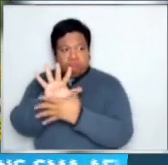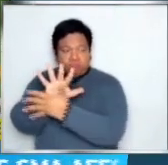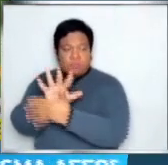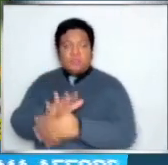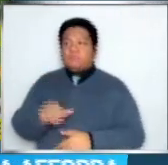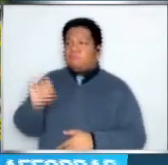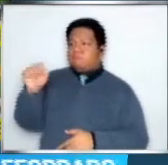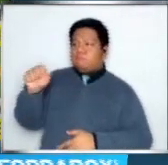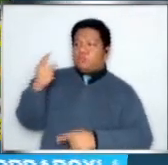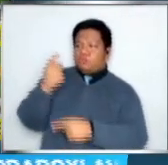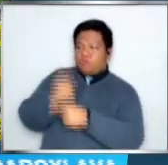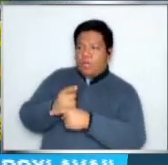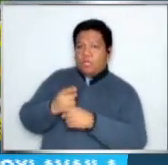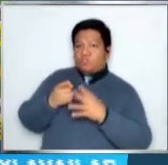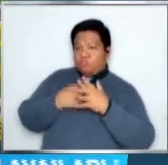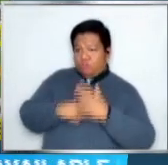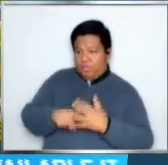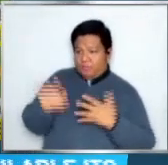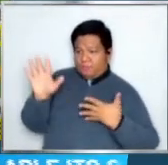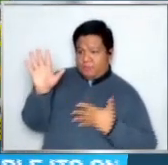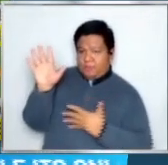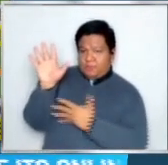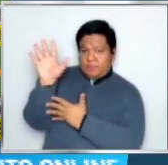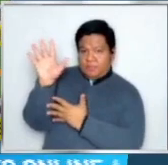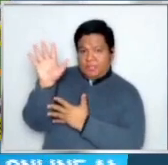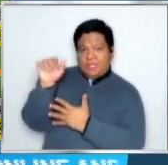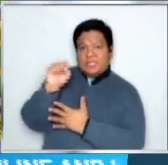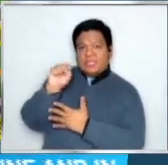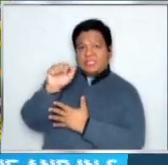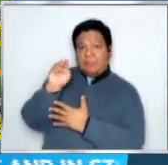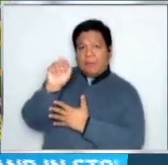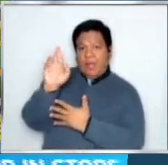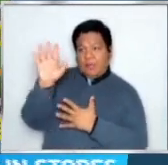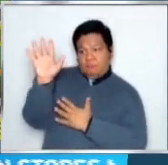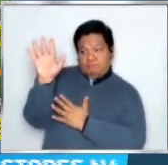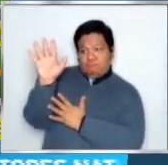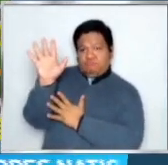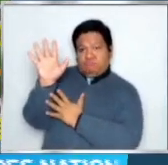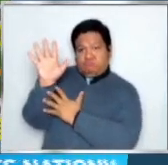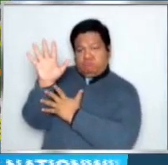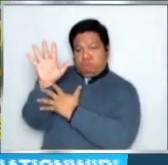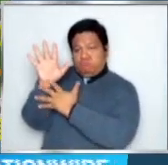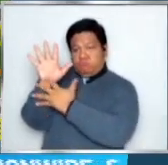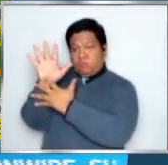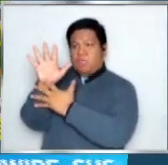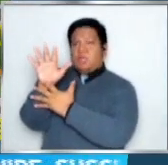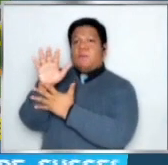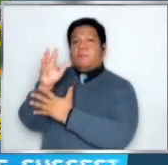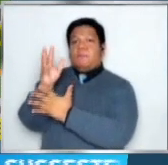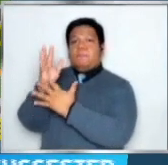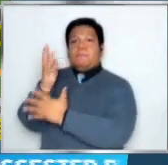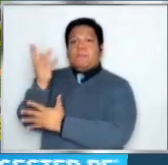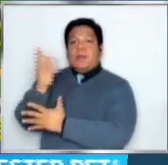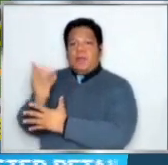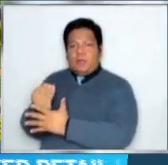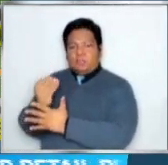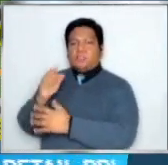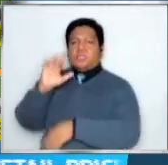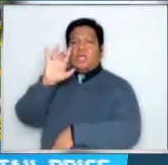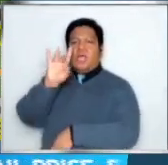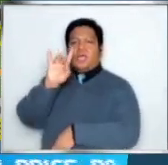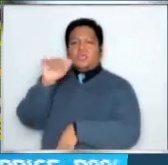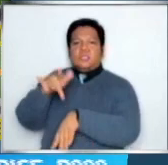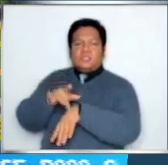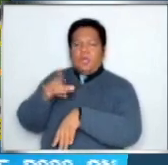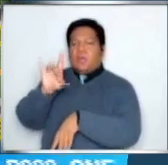bandang Hernani Eastern Samar hanggang kanina dito sa may bandang San Juan Batangas ay nagkaroon na po ito ng 8